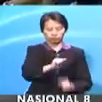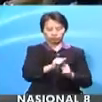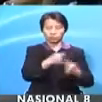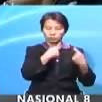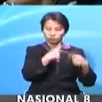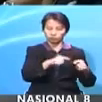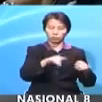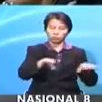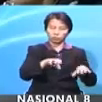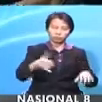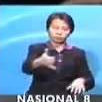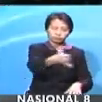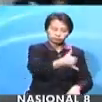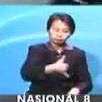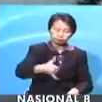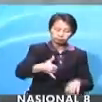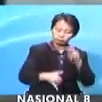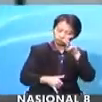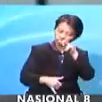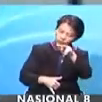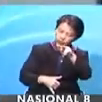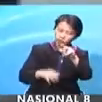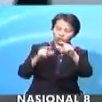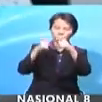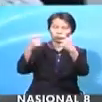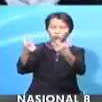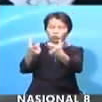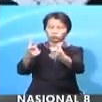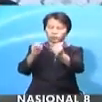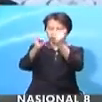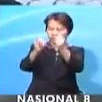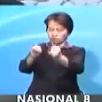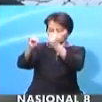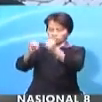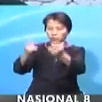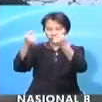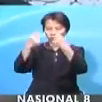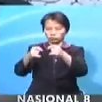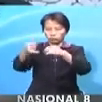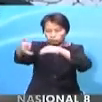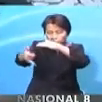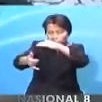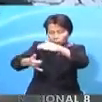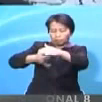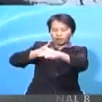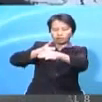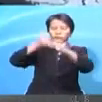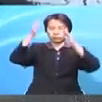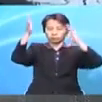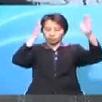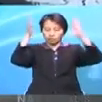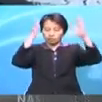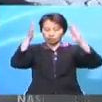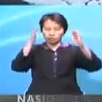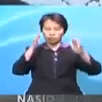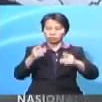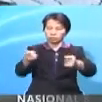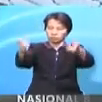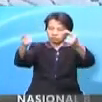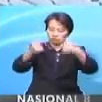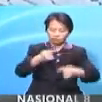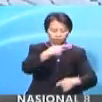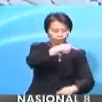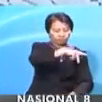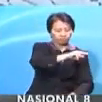yang sedang melakukan rondaan terlihat terlibat sekumpulan individu yang coba menceroboh masuk ke negara ini kehadiran anggota